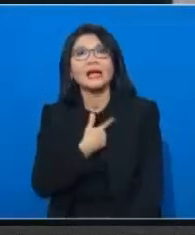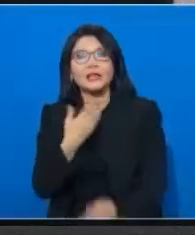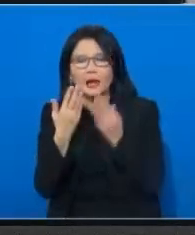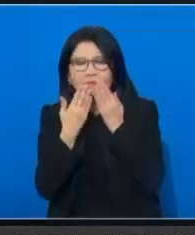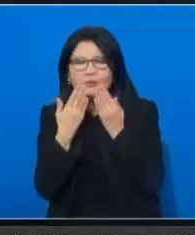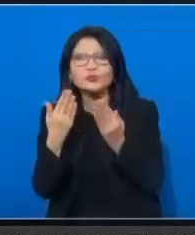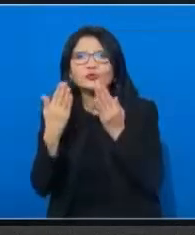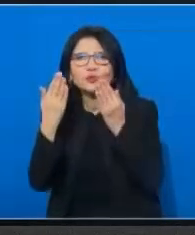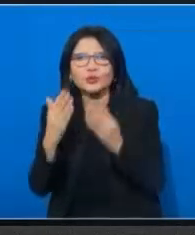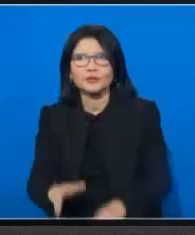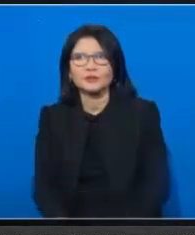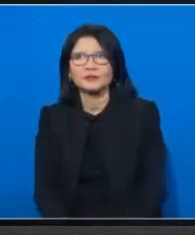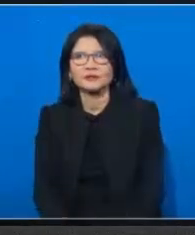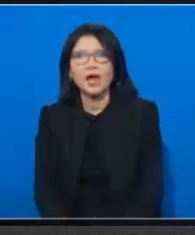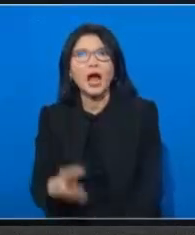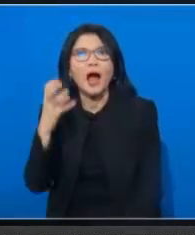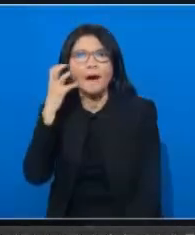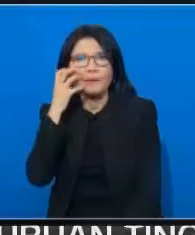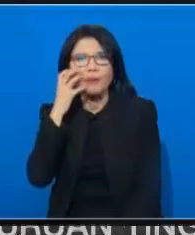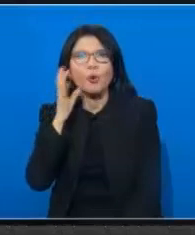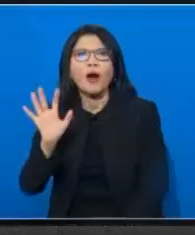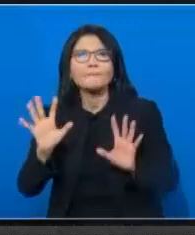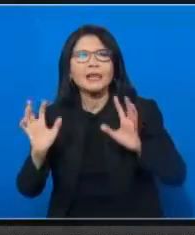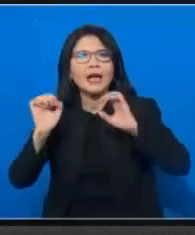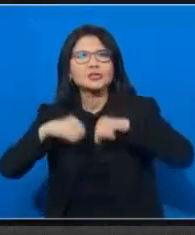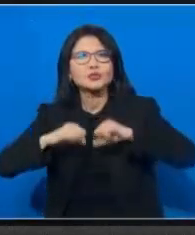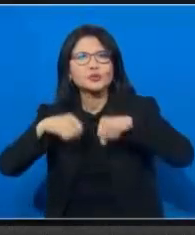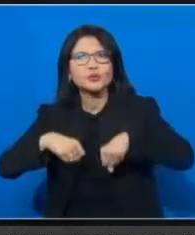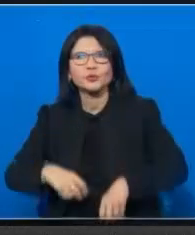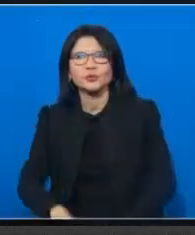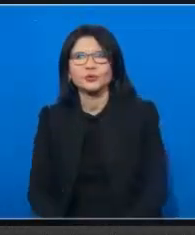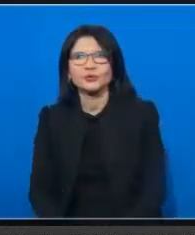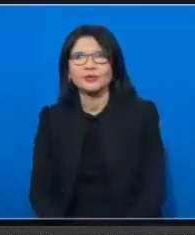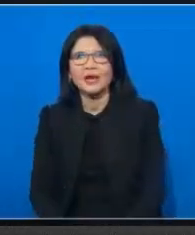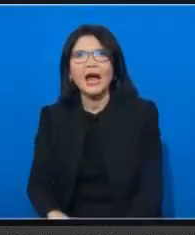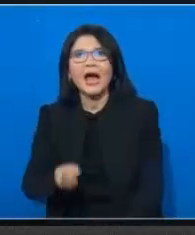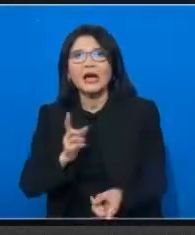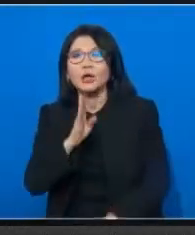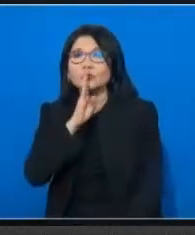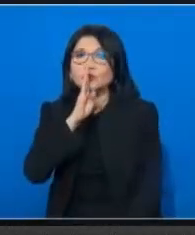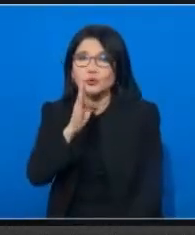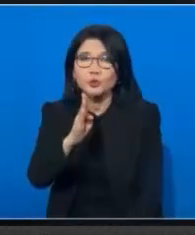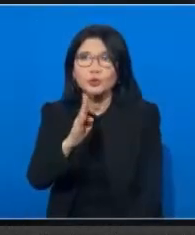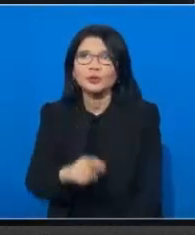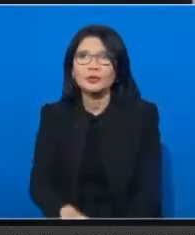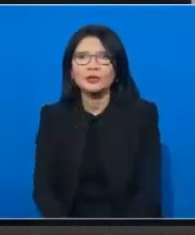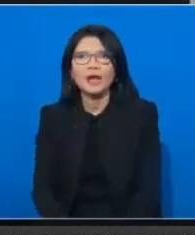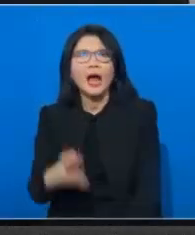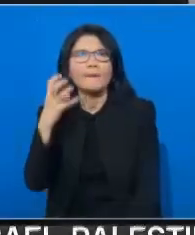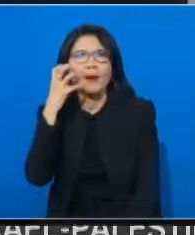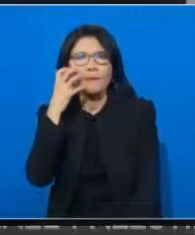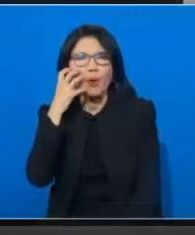Bersyukur, bersyukur. Bahwa Pak Prabowo banyak sekali setuju. Kalau mau jujur dilihat ya, baik Pak